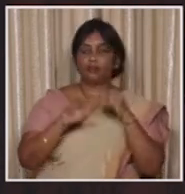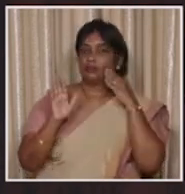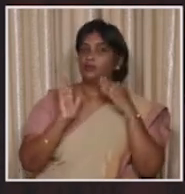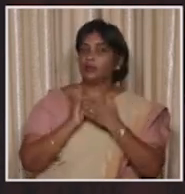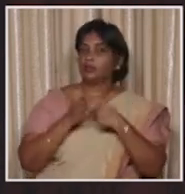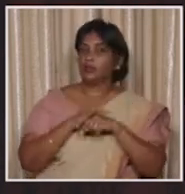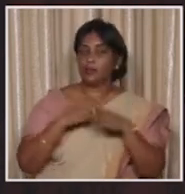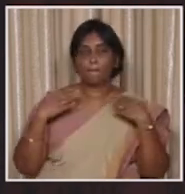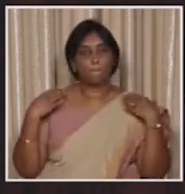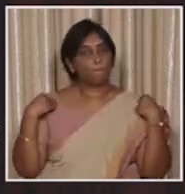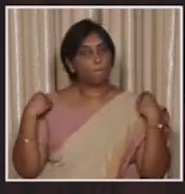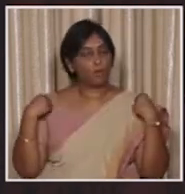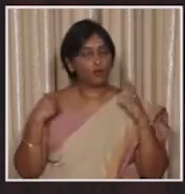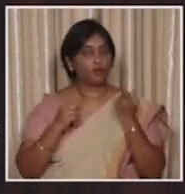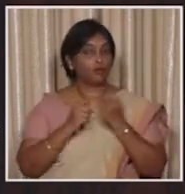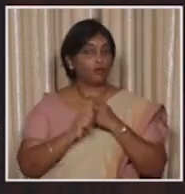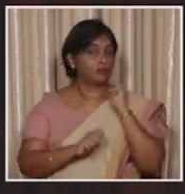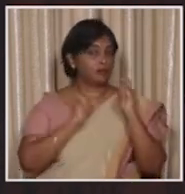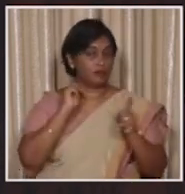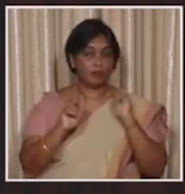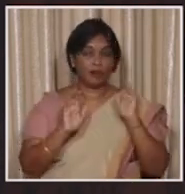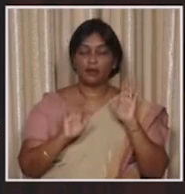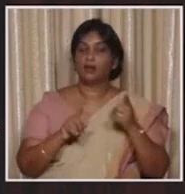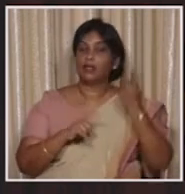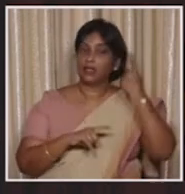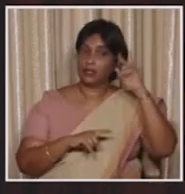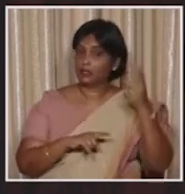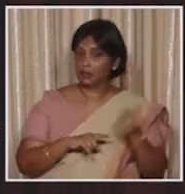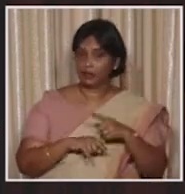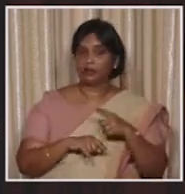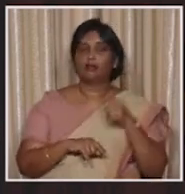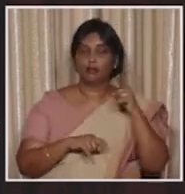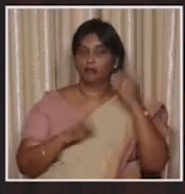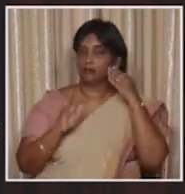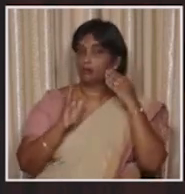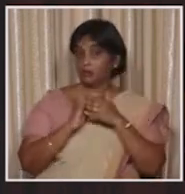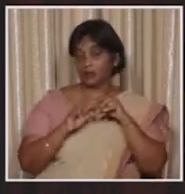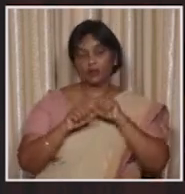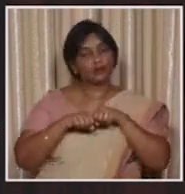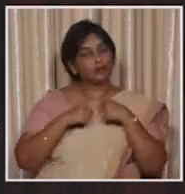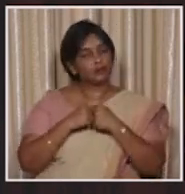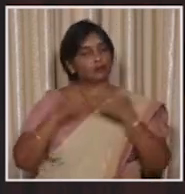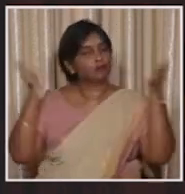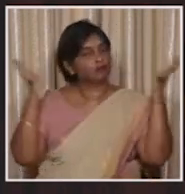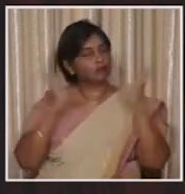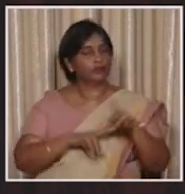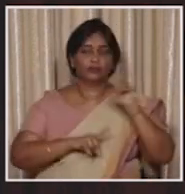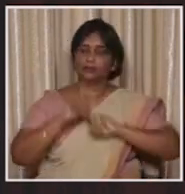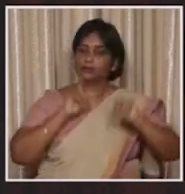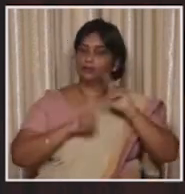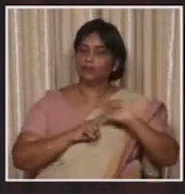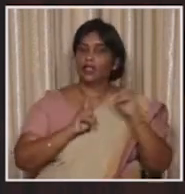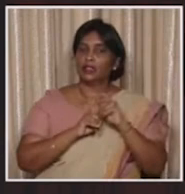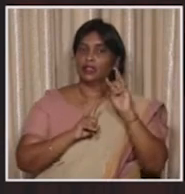தேவையான நிதிகள் ஒதுக்கியிருக்கின்றால், நேற்று பெருந்தோட்ட கம்பெனிகளை அழைத்து 1700 ரூபா சம்பளங்கள் வழங்க வேண்டும் என்று, அதுவும் டிசம்பர் 31ஆம் தேதிக்கு முன்னும்